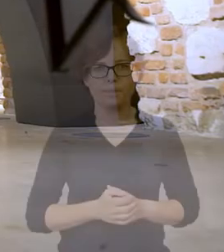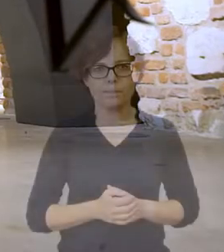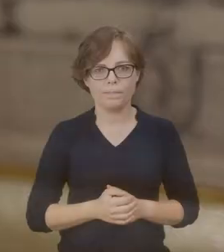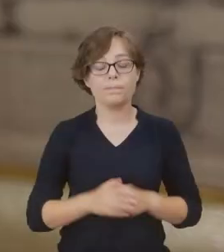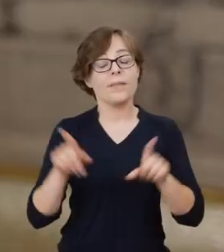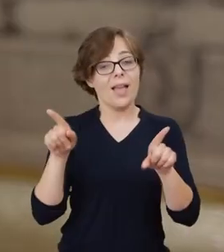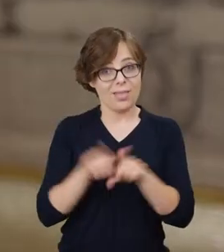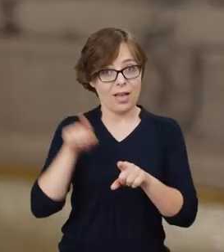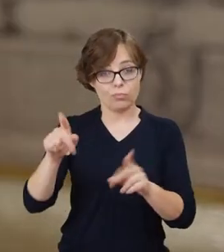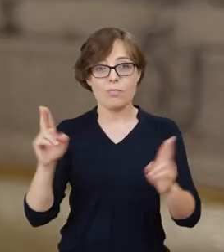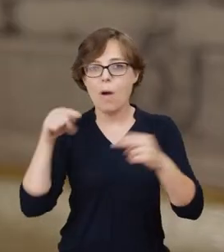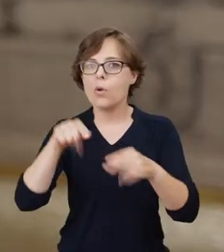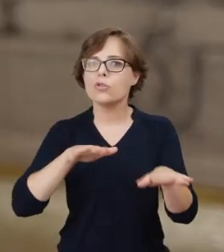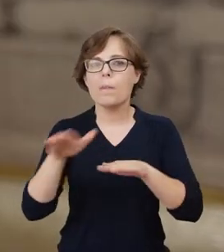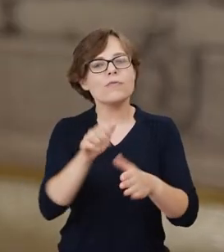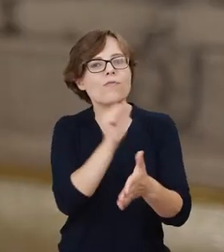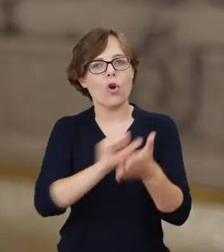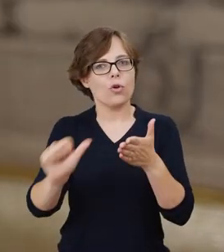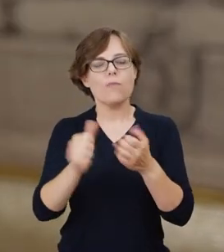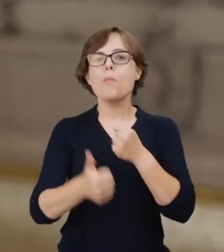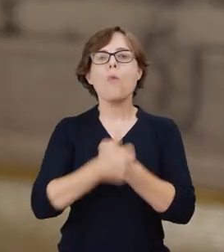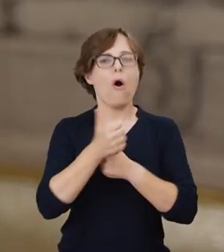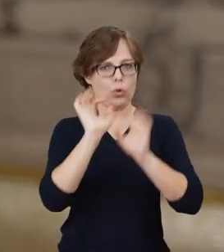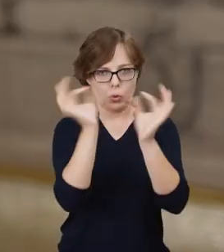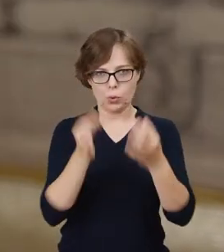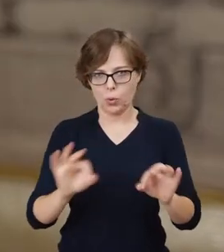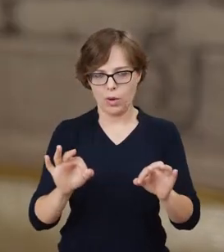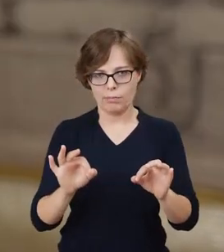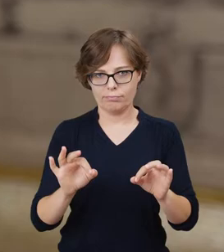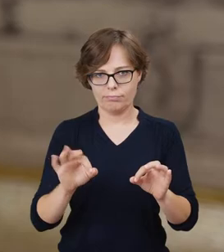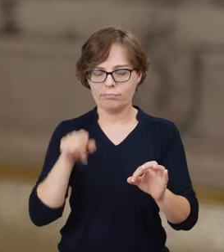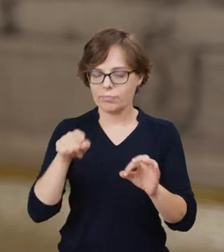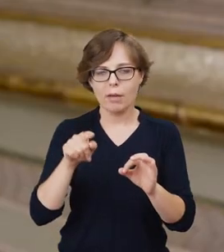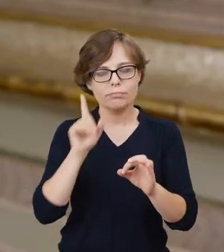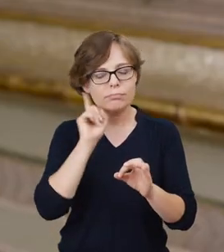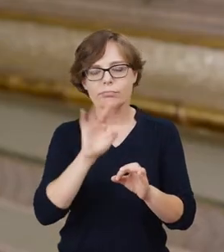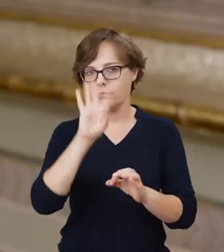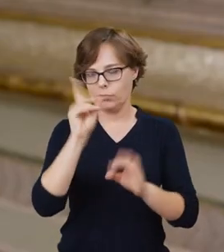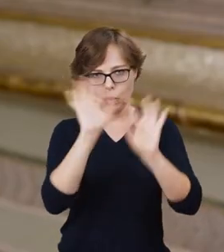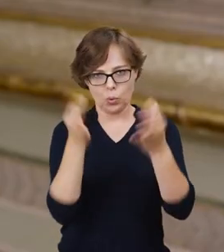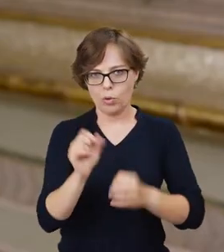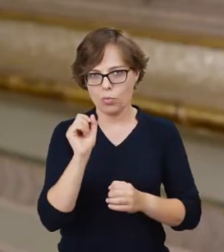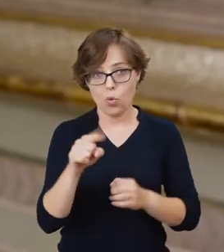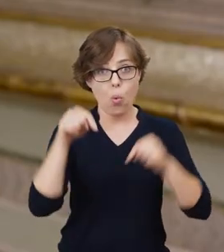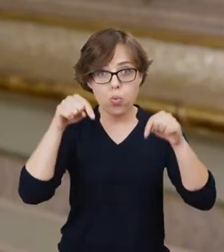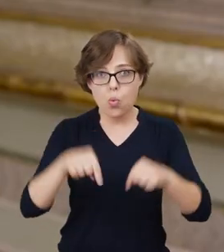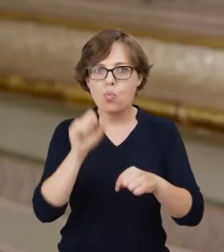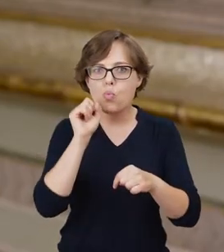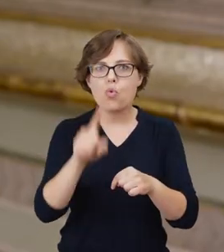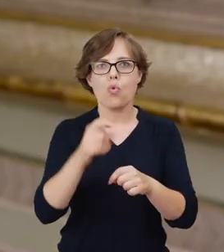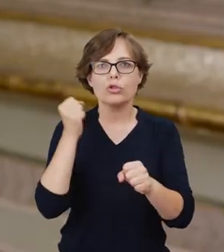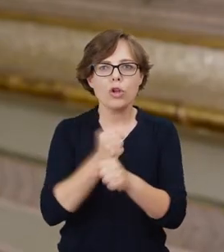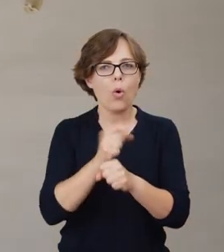Też Krzysztofory są miejscem szczególnym z uwagi na sztukę, na dziedzictwo sztuki. Tutaj znajdujemy dzieła